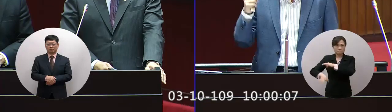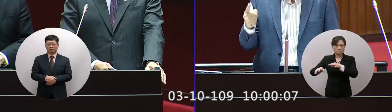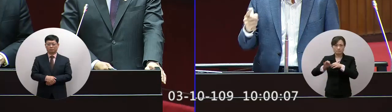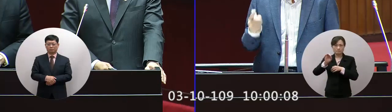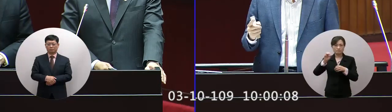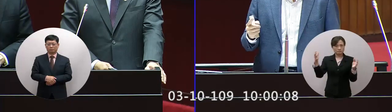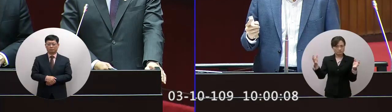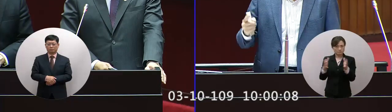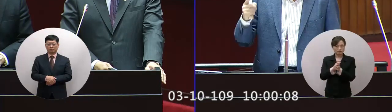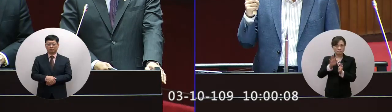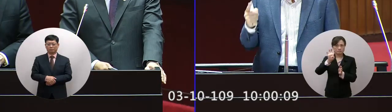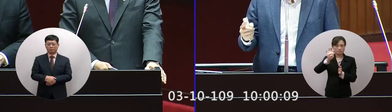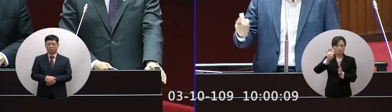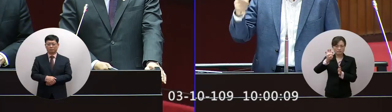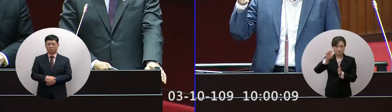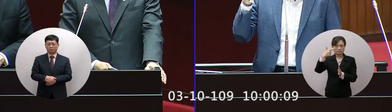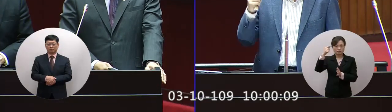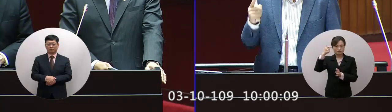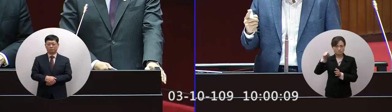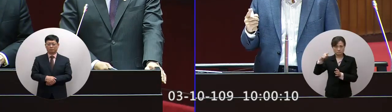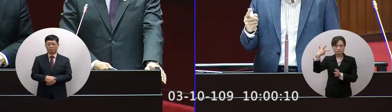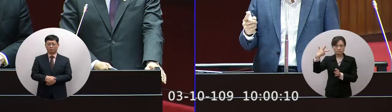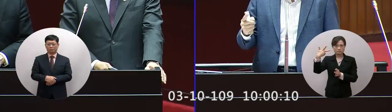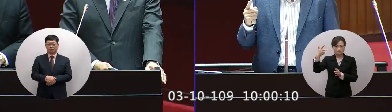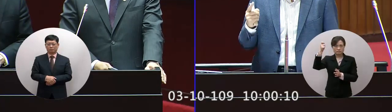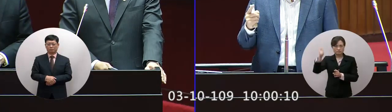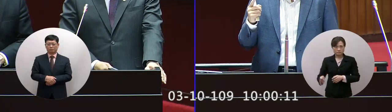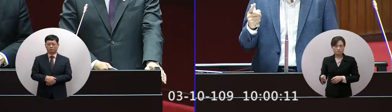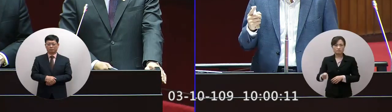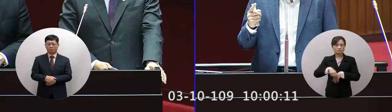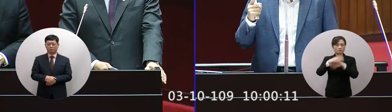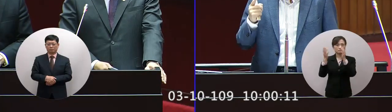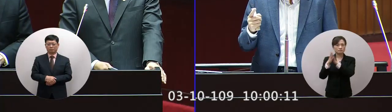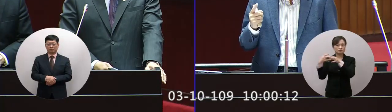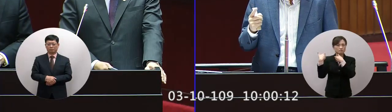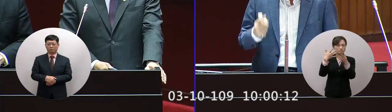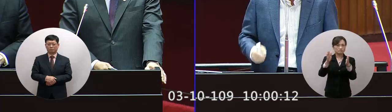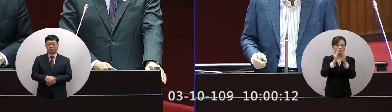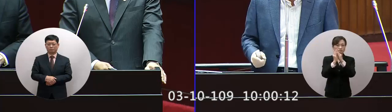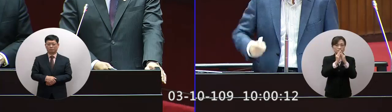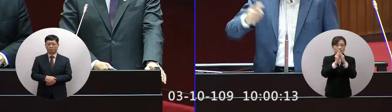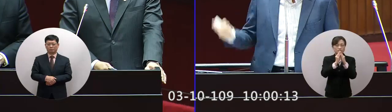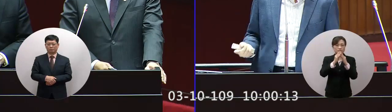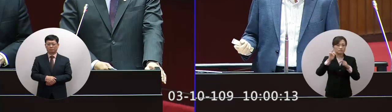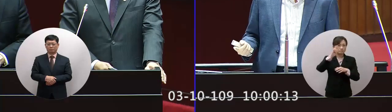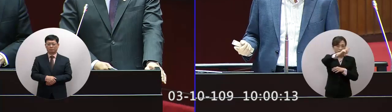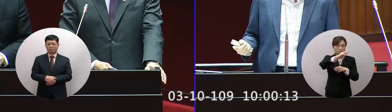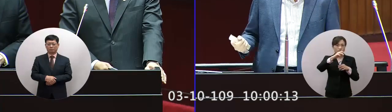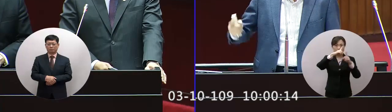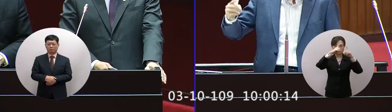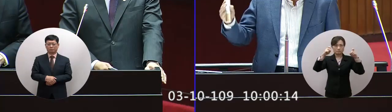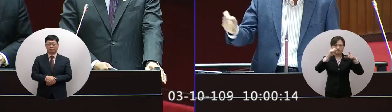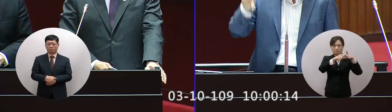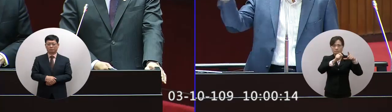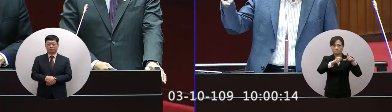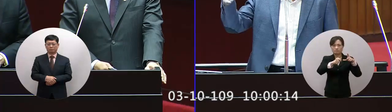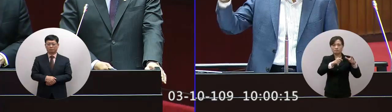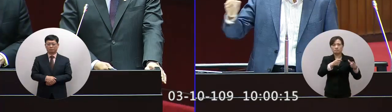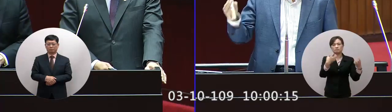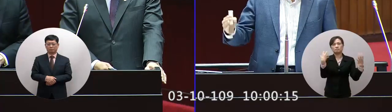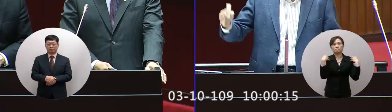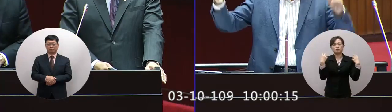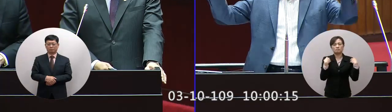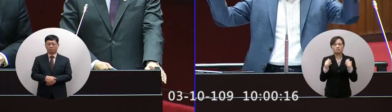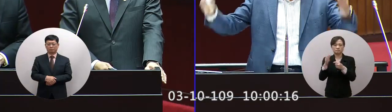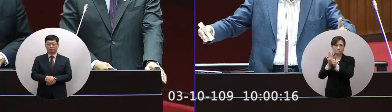46.7亿，全部由桃园市政府下面的桃园航空城公司全部来支出，也就是帮